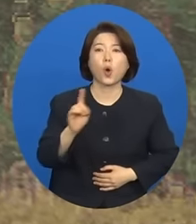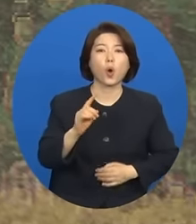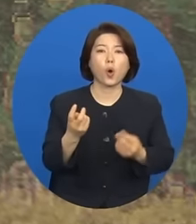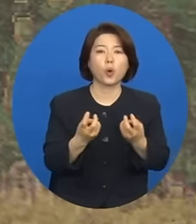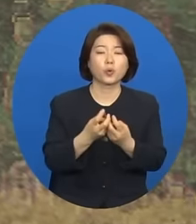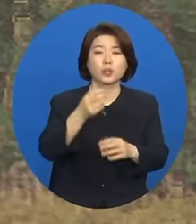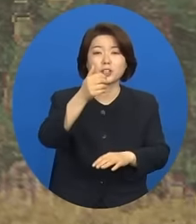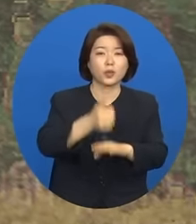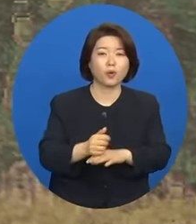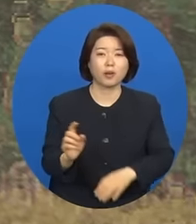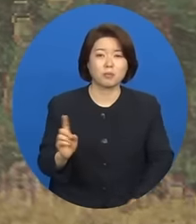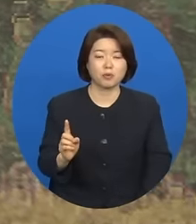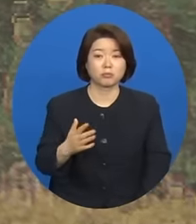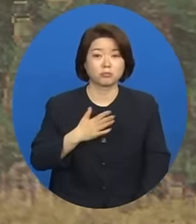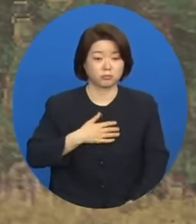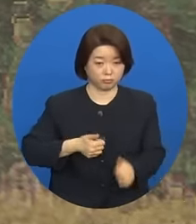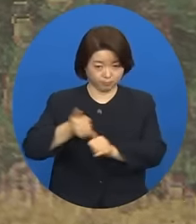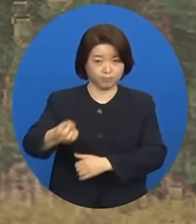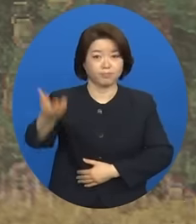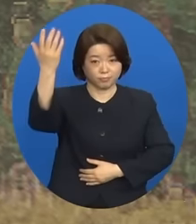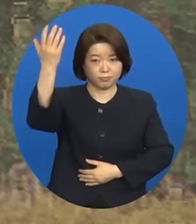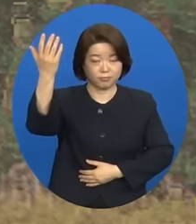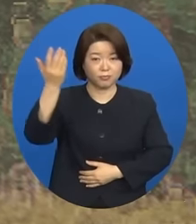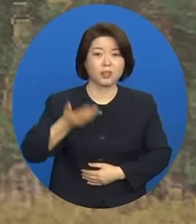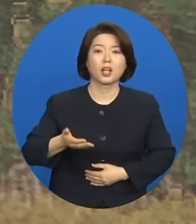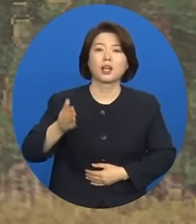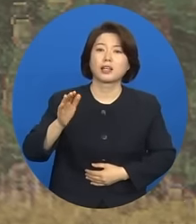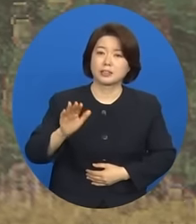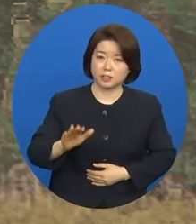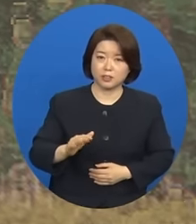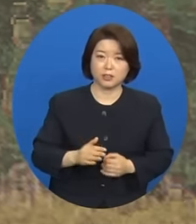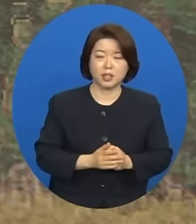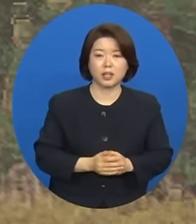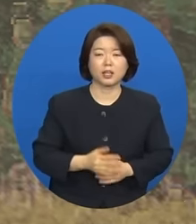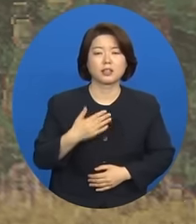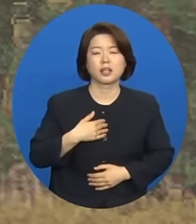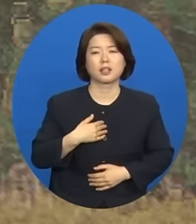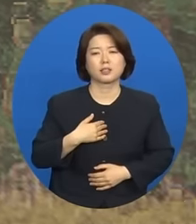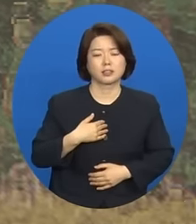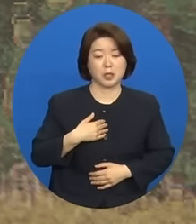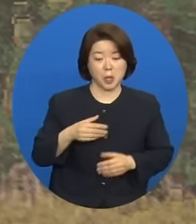아십니까? 제가 이겼어요. 근데 진 겁니다.